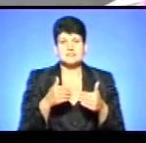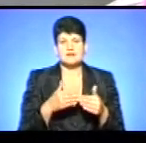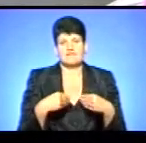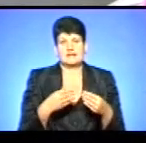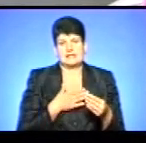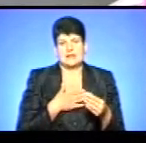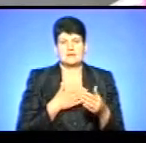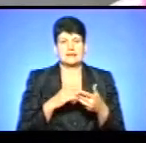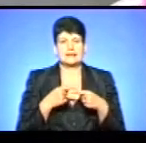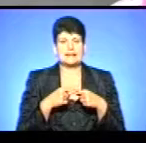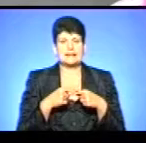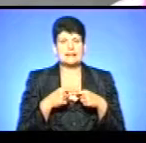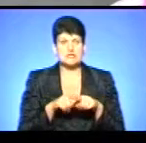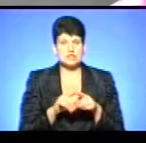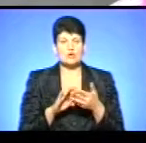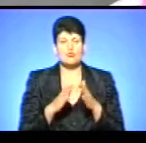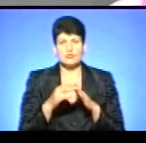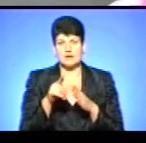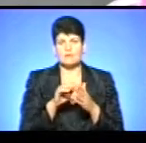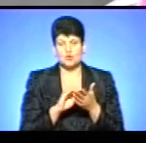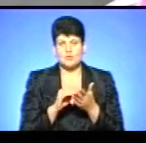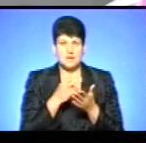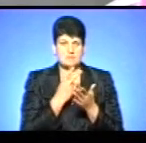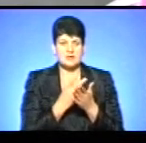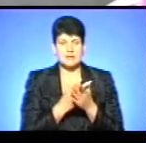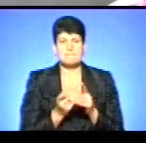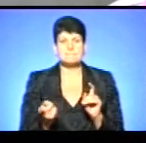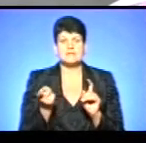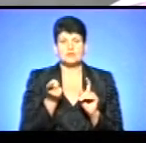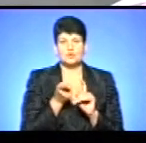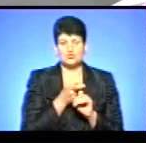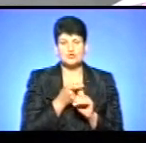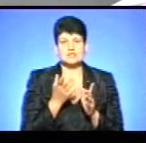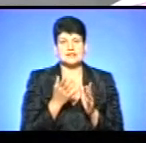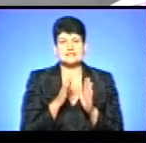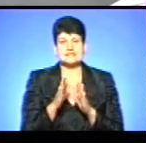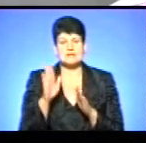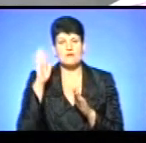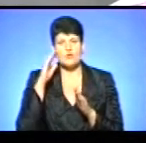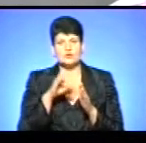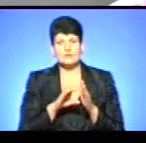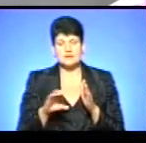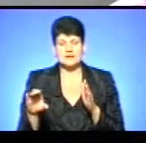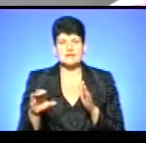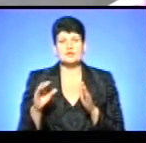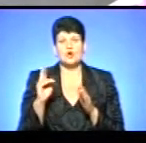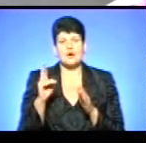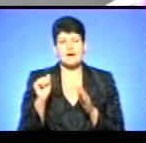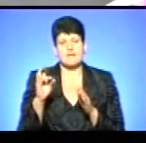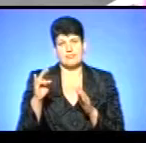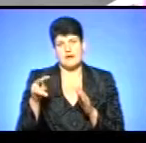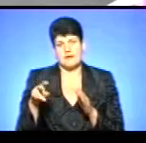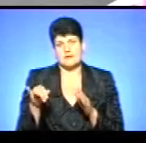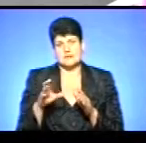умов. Технічними умовами було чітко передбачено підключення системи водовідведення будинку до госпітальної каналізації, яка